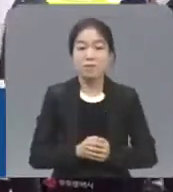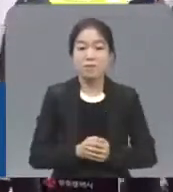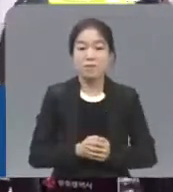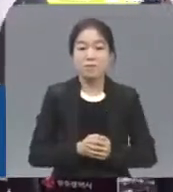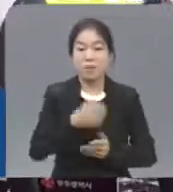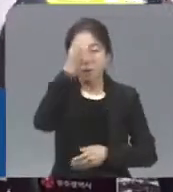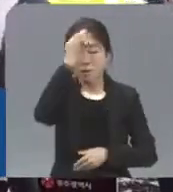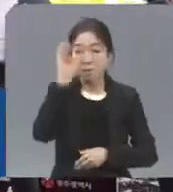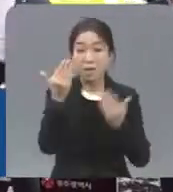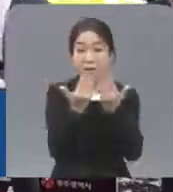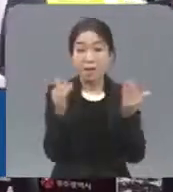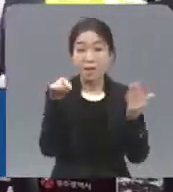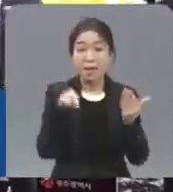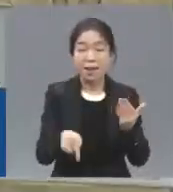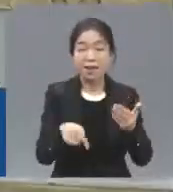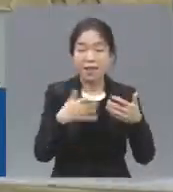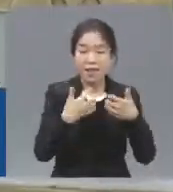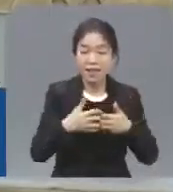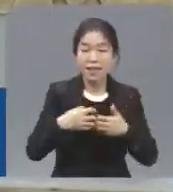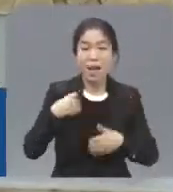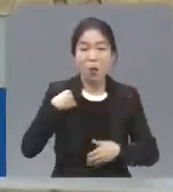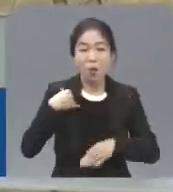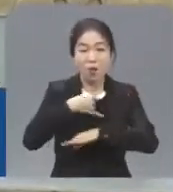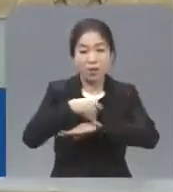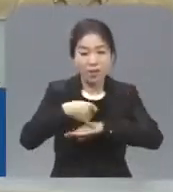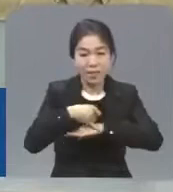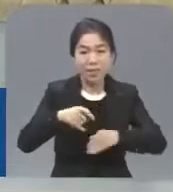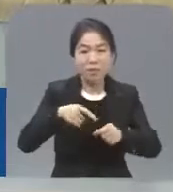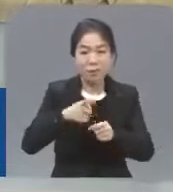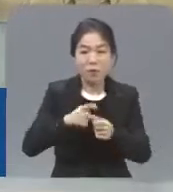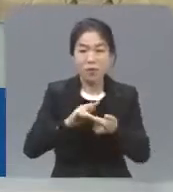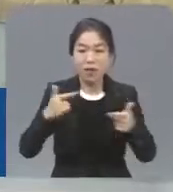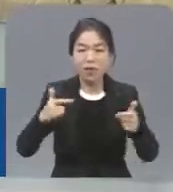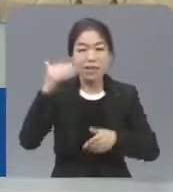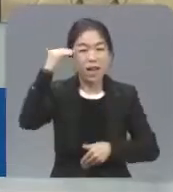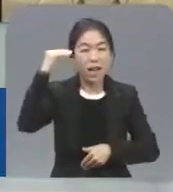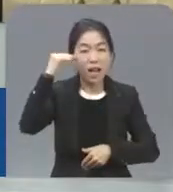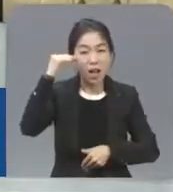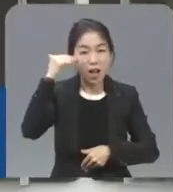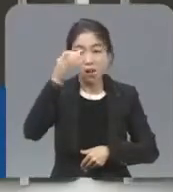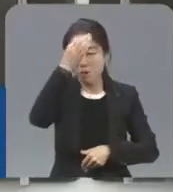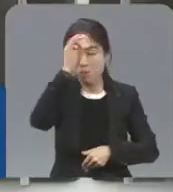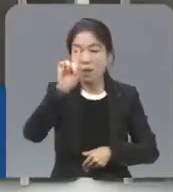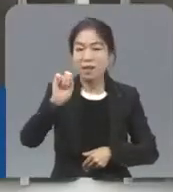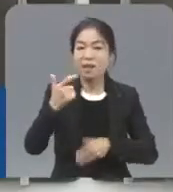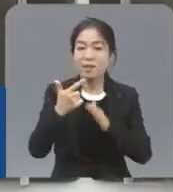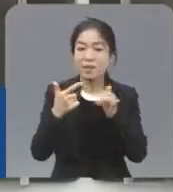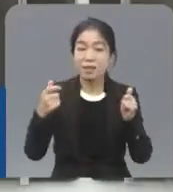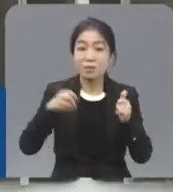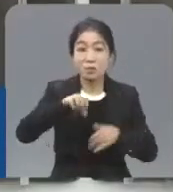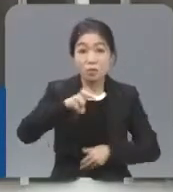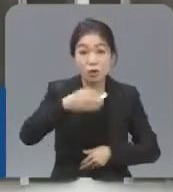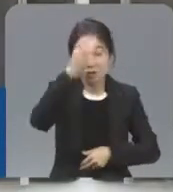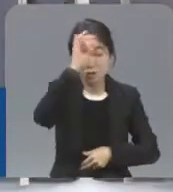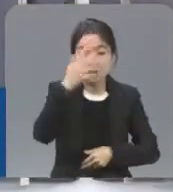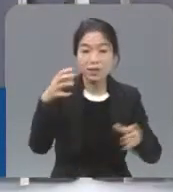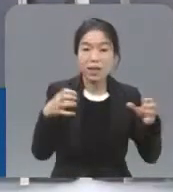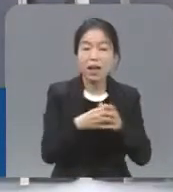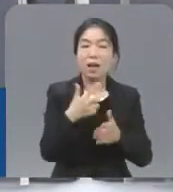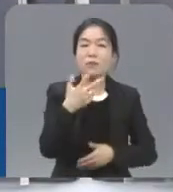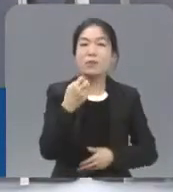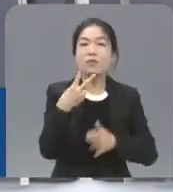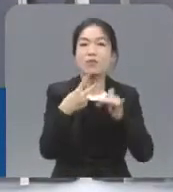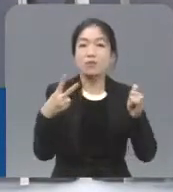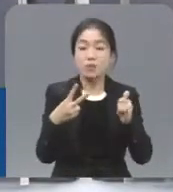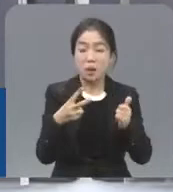명장의 전당에 는 게 개와 패션 디자인과 공예 등 대한민국 명장 16명을 비롯해 광주시 명장 등 일은 두 명의